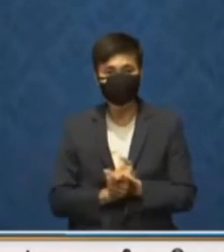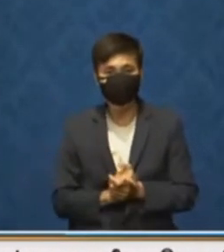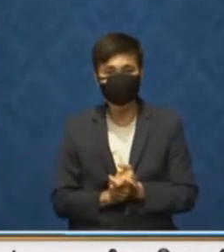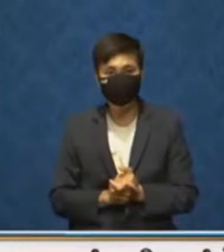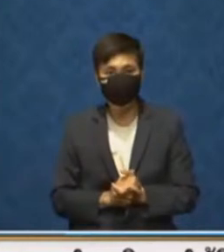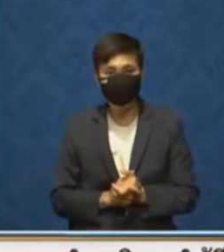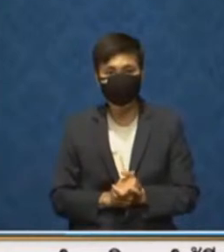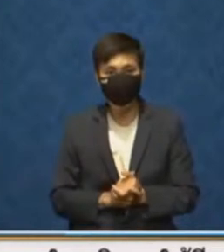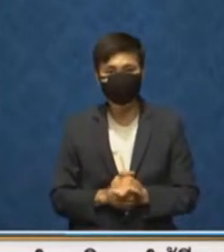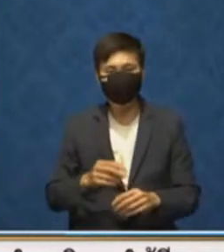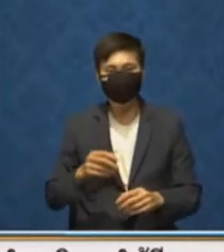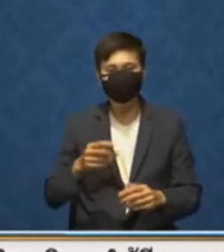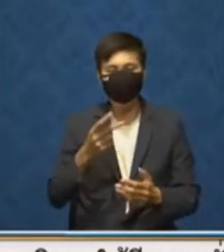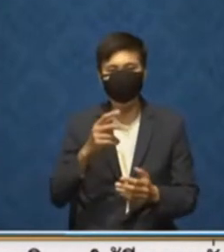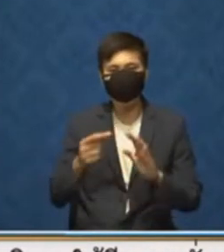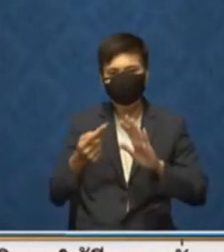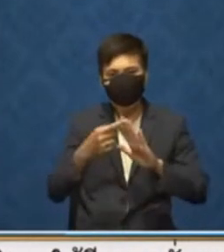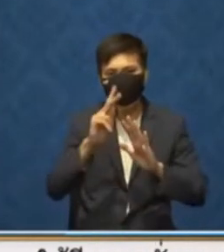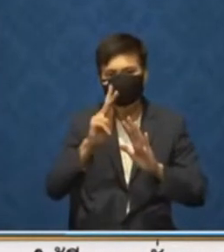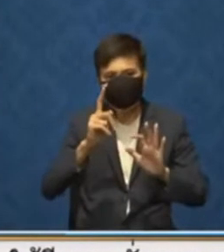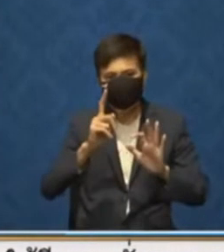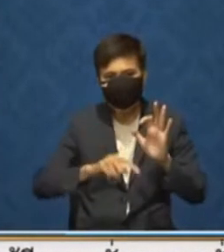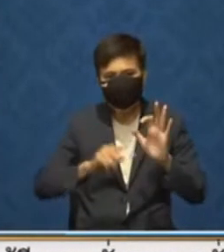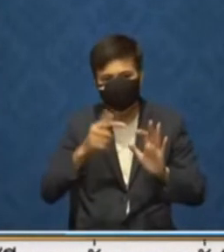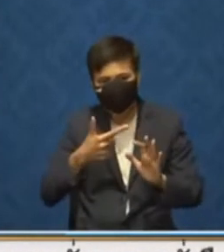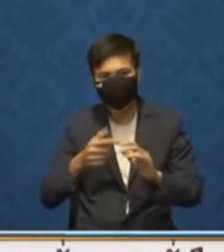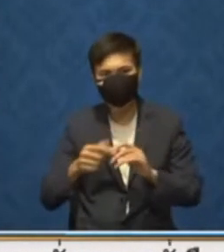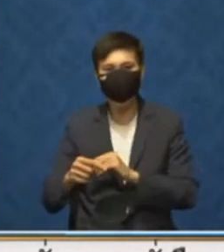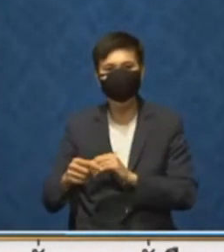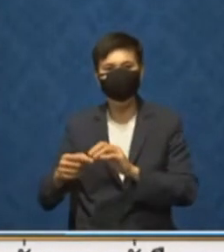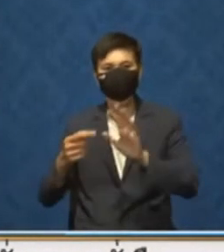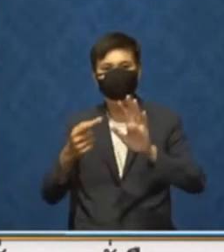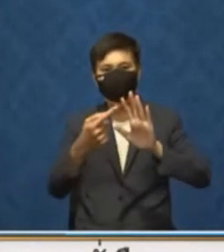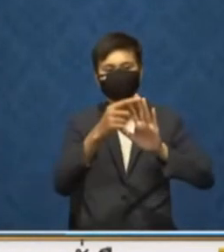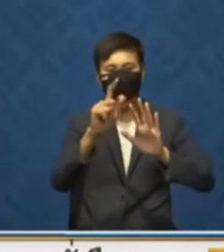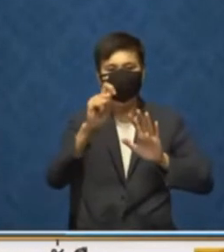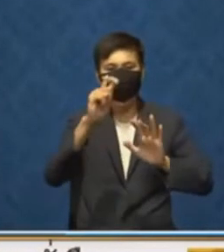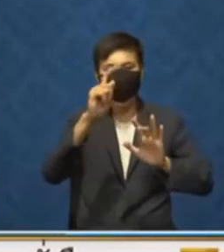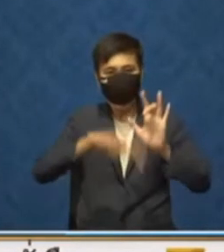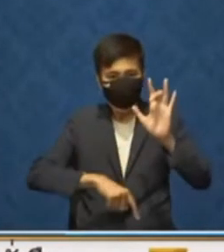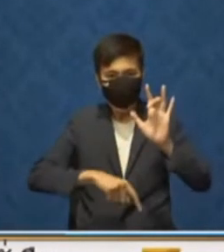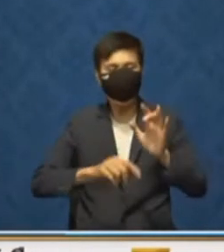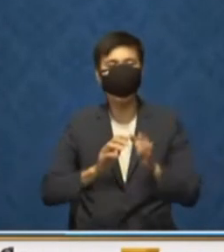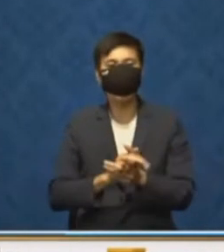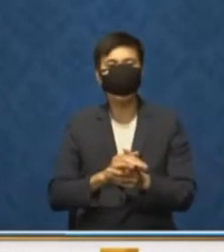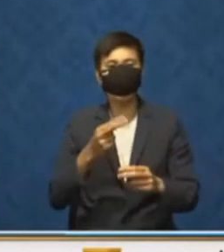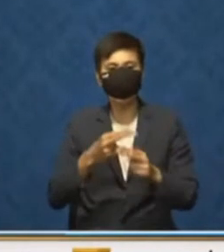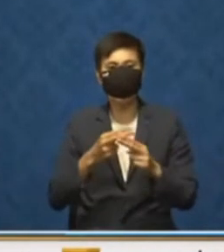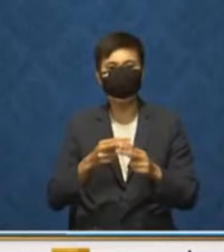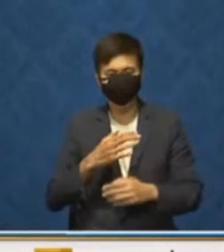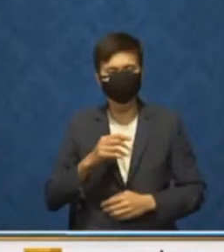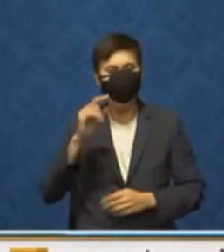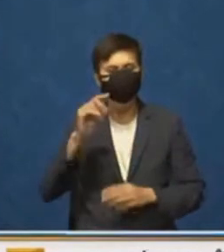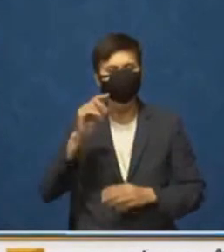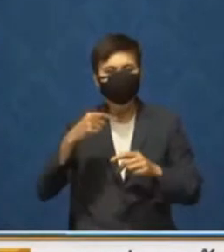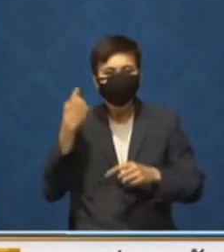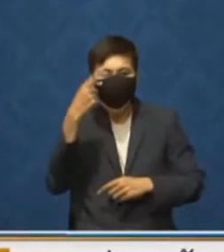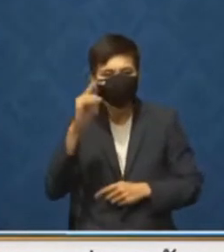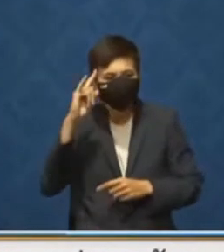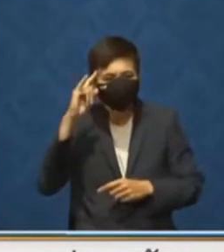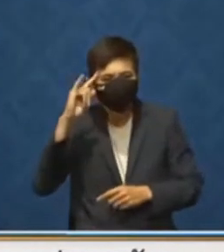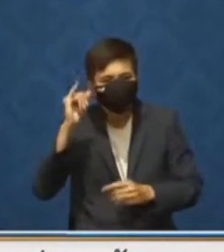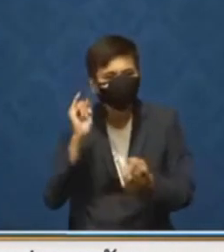ไอ้เอ้ท์ทีมเลยครับมีไอ้เอ้ด้วยนะครับนี่เดี๋ยวถ้าใครรู้จักเดี๋ยวจัดเดี๋ยวจะใช้ทีโอเคต่อเลย